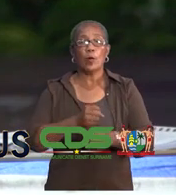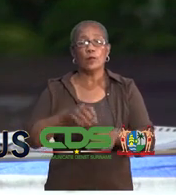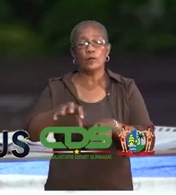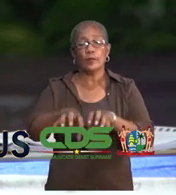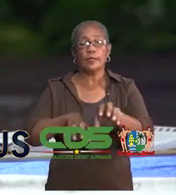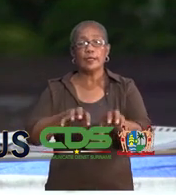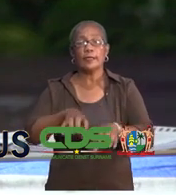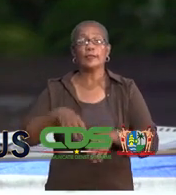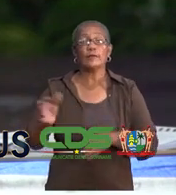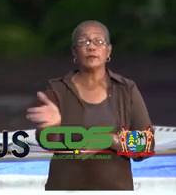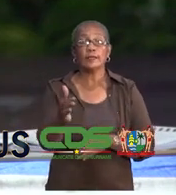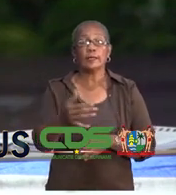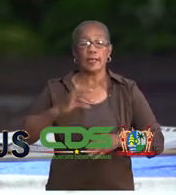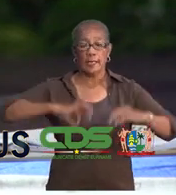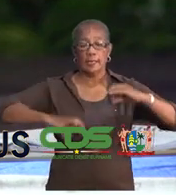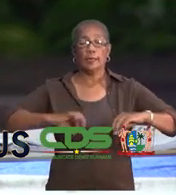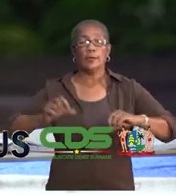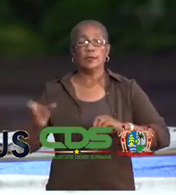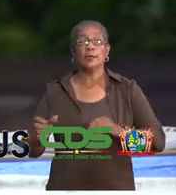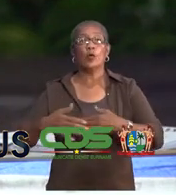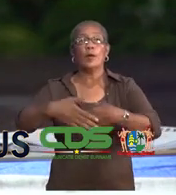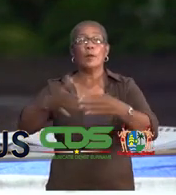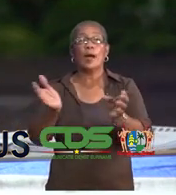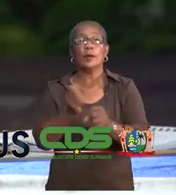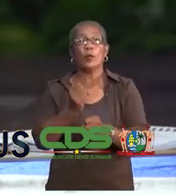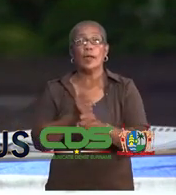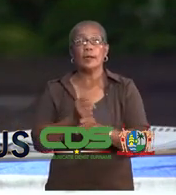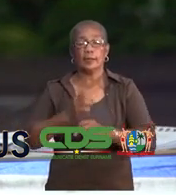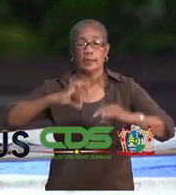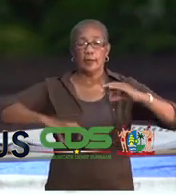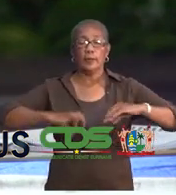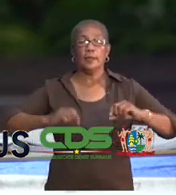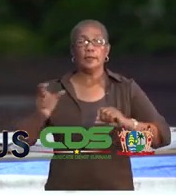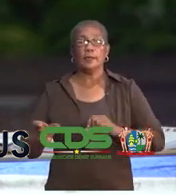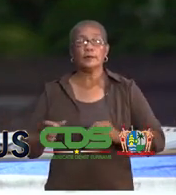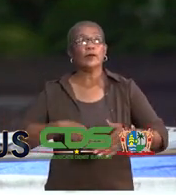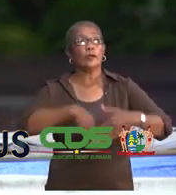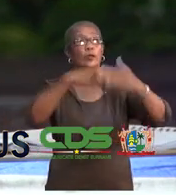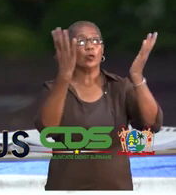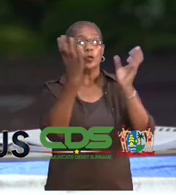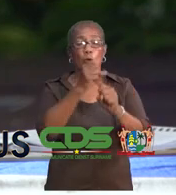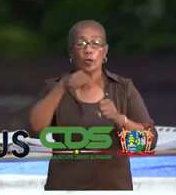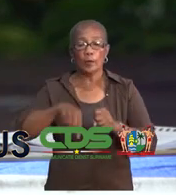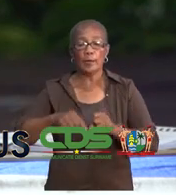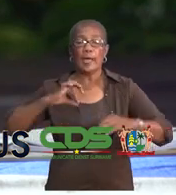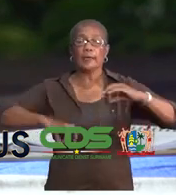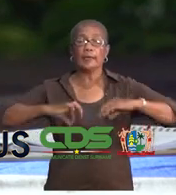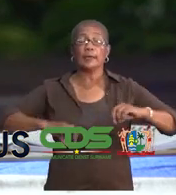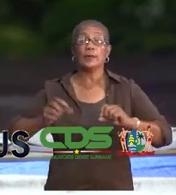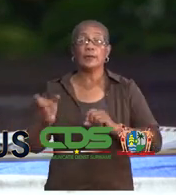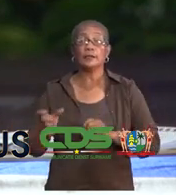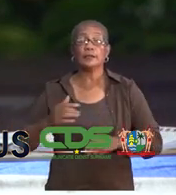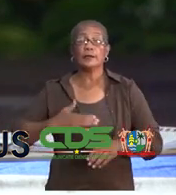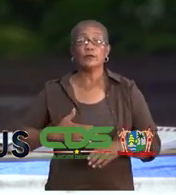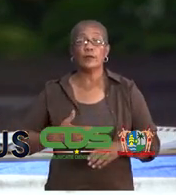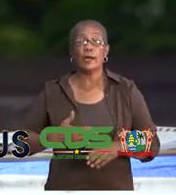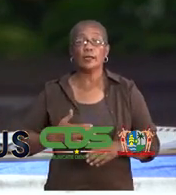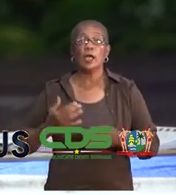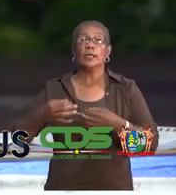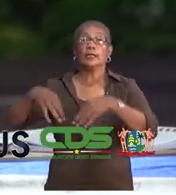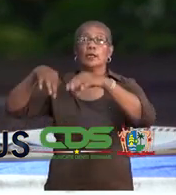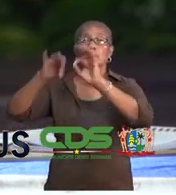Visserij, de minister van Openbare Werken, de minister van Natuurlijke Hulpbronnen en de minister van